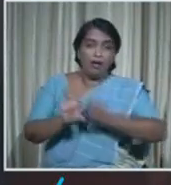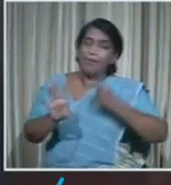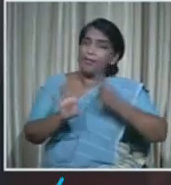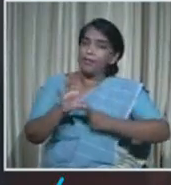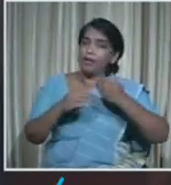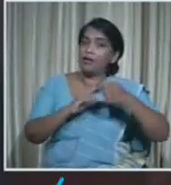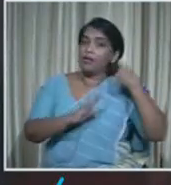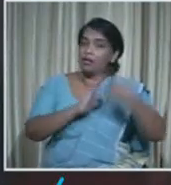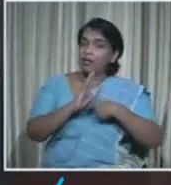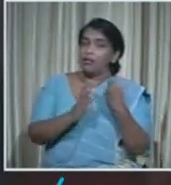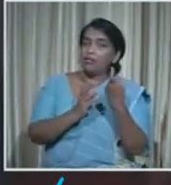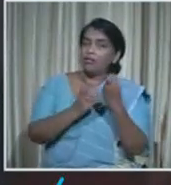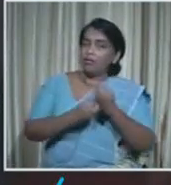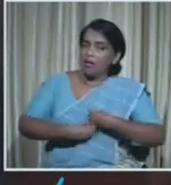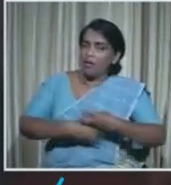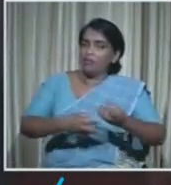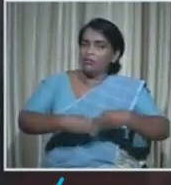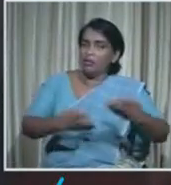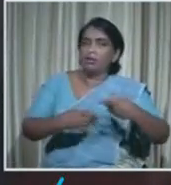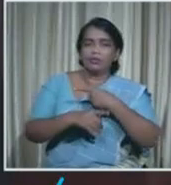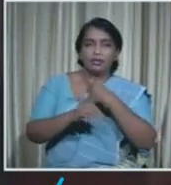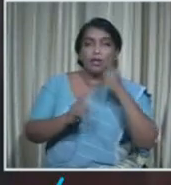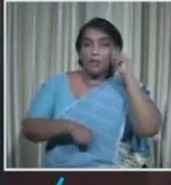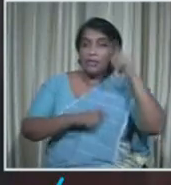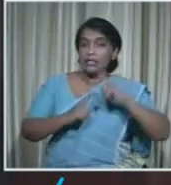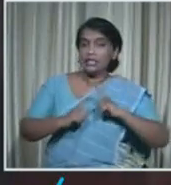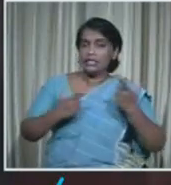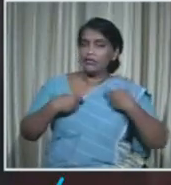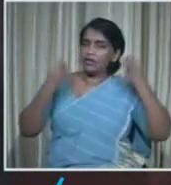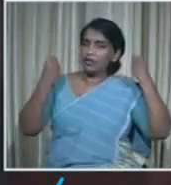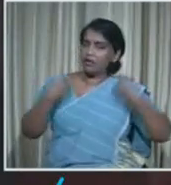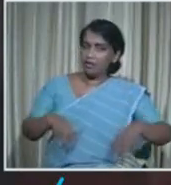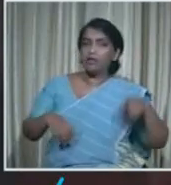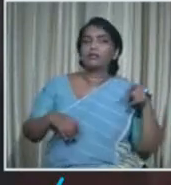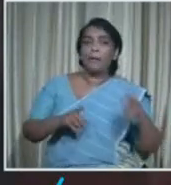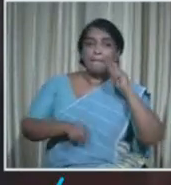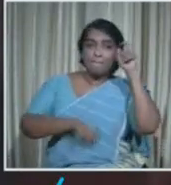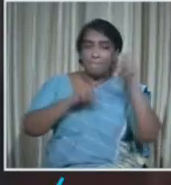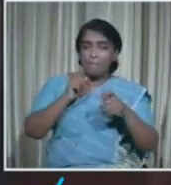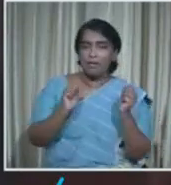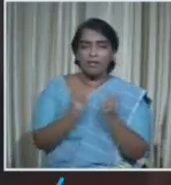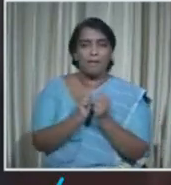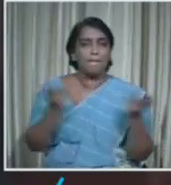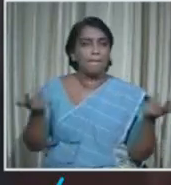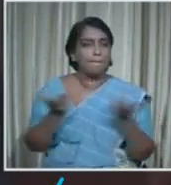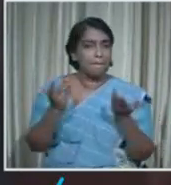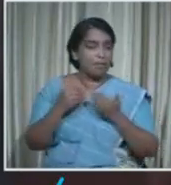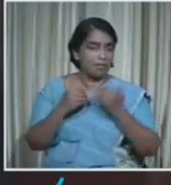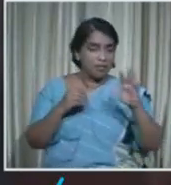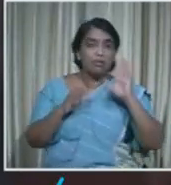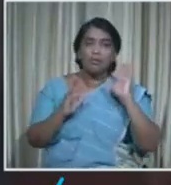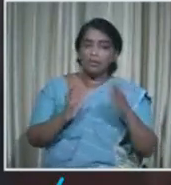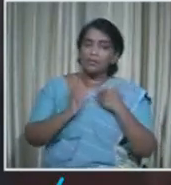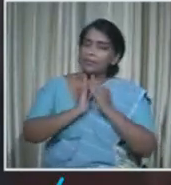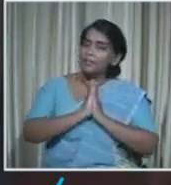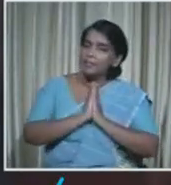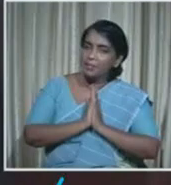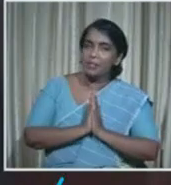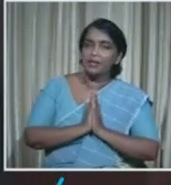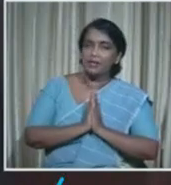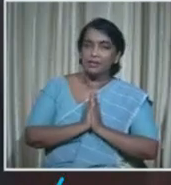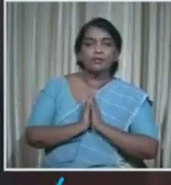රටේ ආර්ථිකය විනාශ වෙනවා මේ රටේ ජන ජීවිතය විනාශ වෙනවා මිනිස්සුන්ට කර කියා ගන්න දෙයක් නැති වෙනවා ඒ නිසා මම වැඳලා ඉල්ලනවා